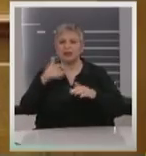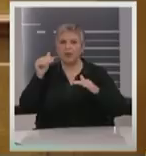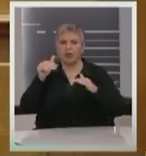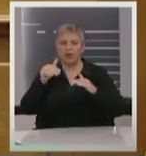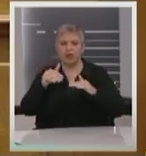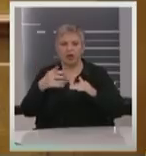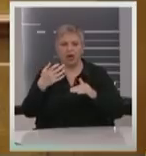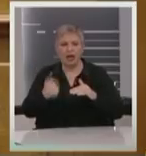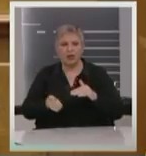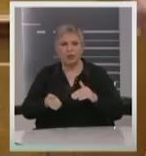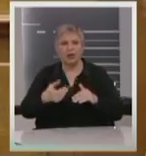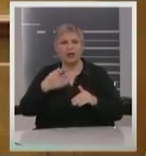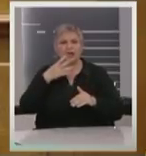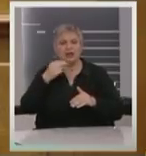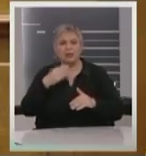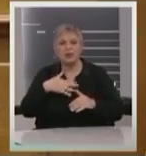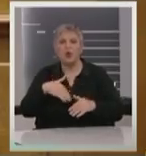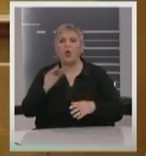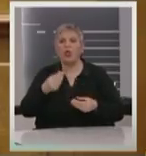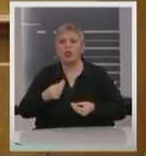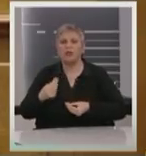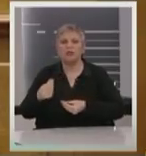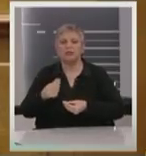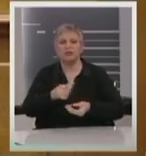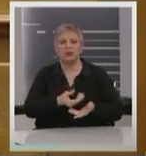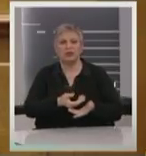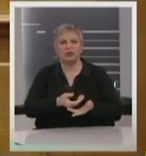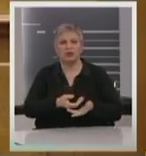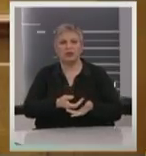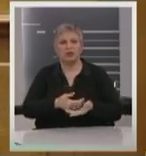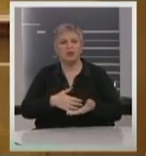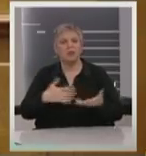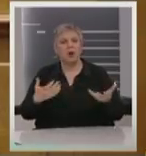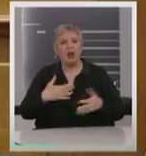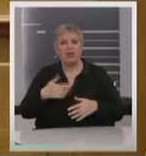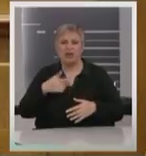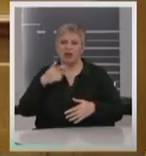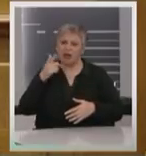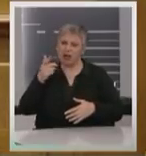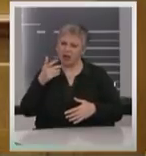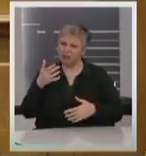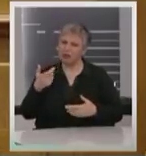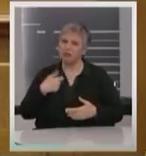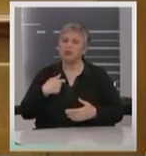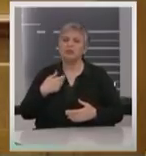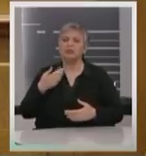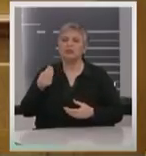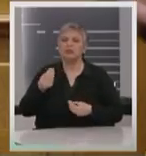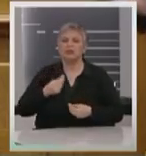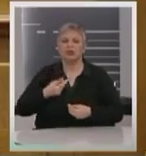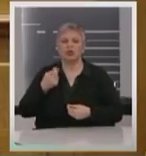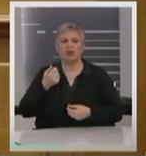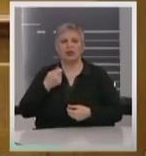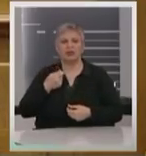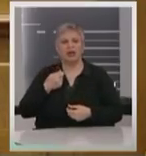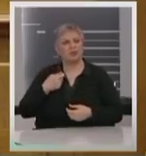οικονομία? Ή γιατί πρέπει να δίνουμε επιχειρήματα σε κάποιους πιστωτές μας, οι οποίοι μας λένε την απλή κουβέντα, αφού